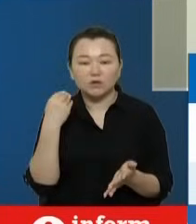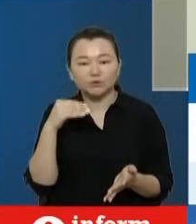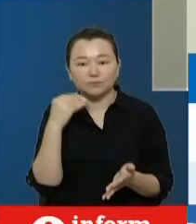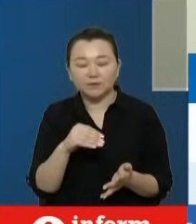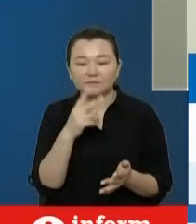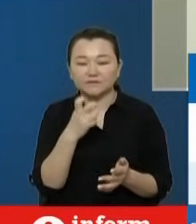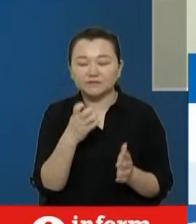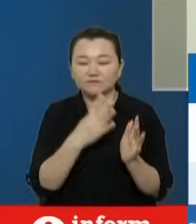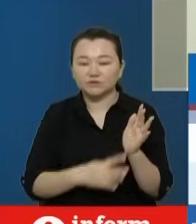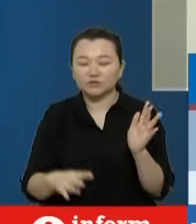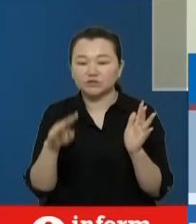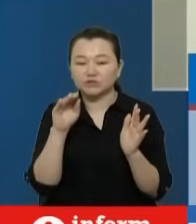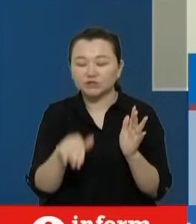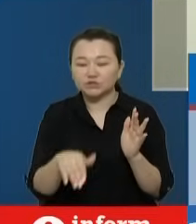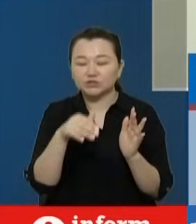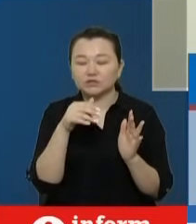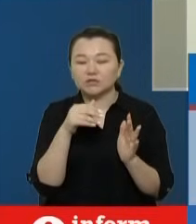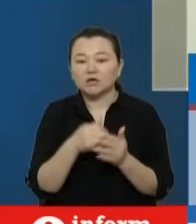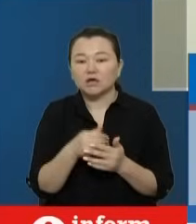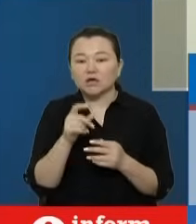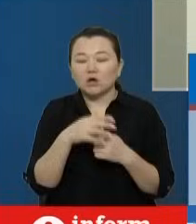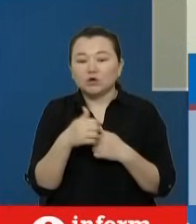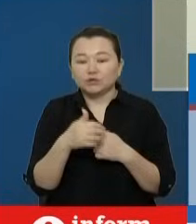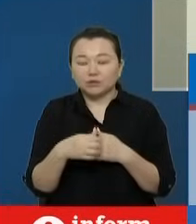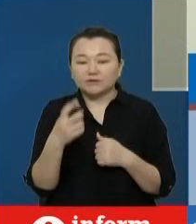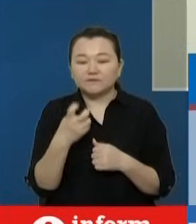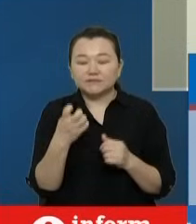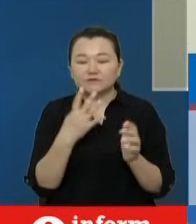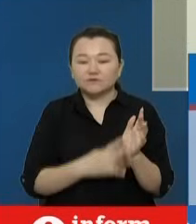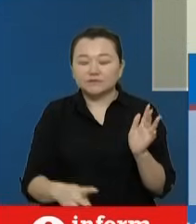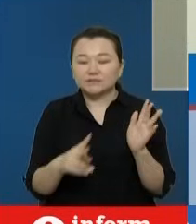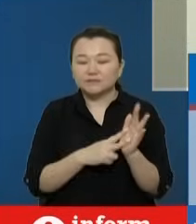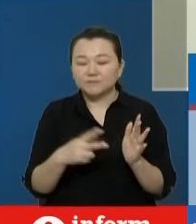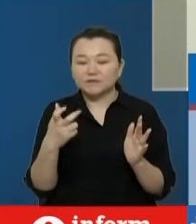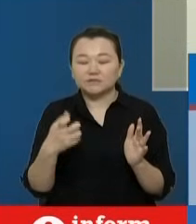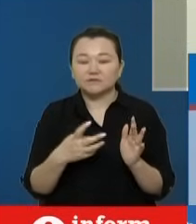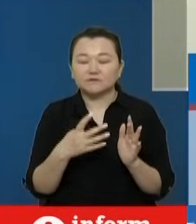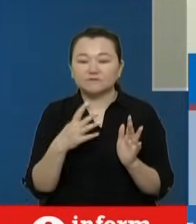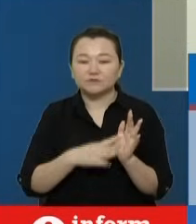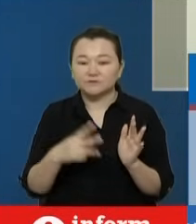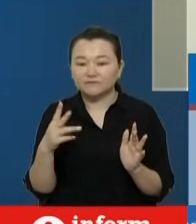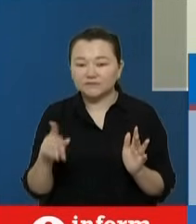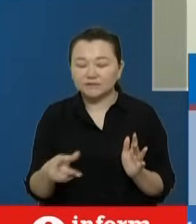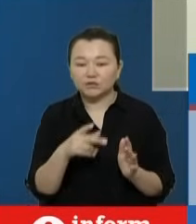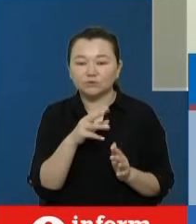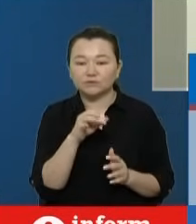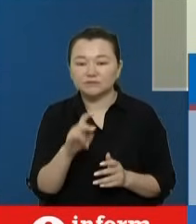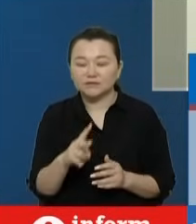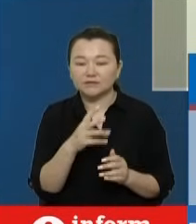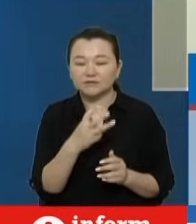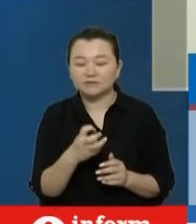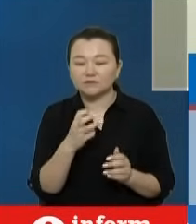290 тысяч 693 тенге. Кокшетау – 297 382 тенге, и в Туркестане –